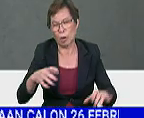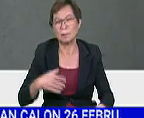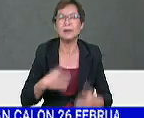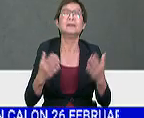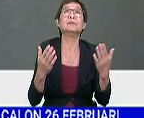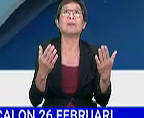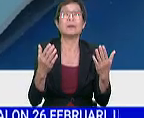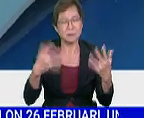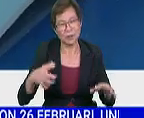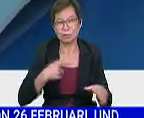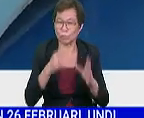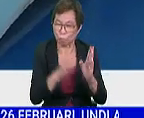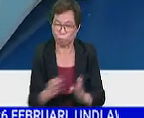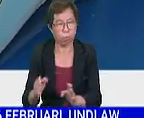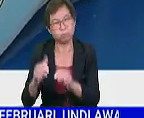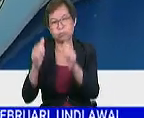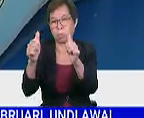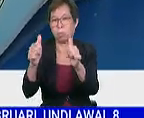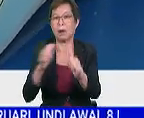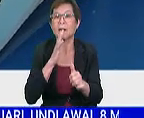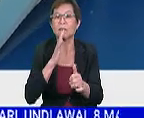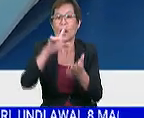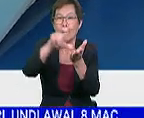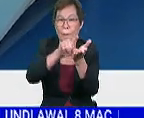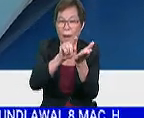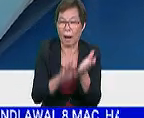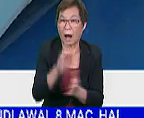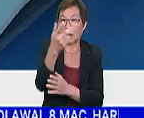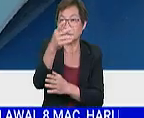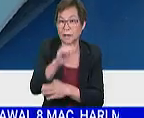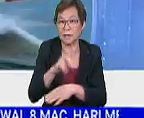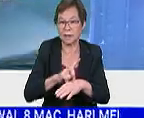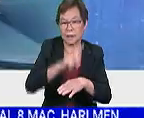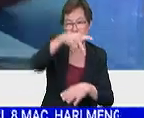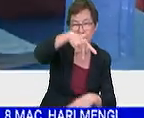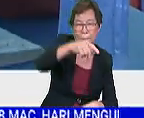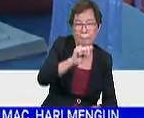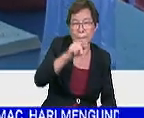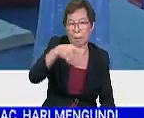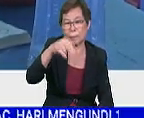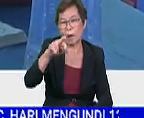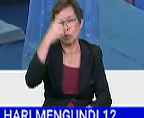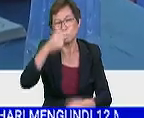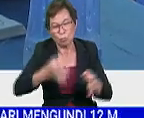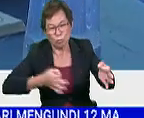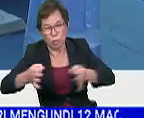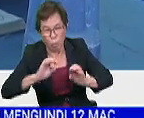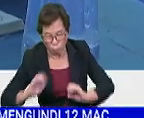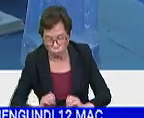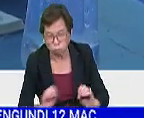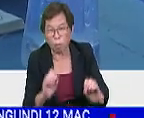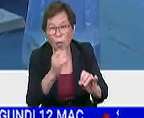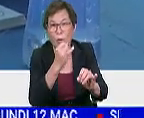susun dengan lengkaplah Henry menyatakan demikian kepada pemberita RTM di Papar bagi mengulas mengenai operasi